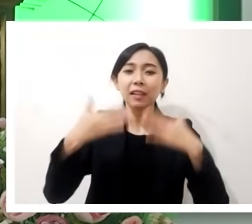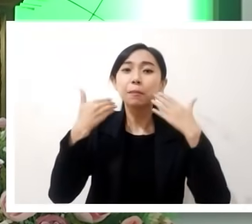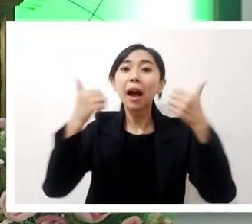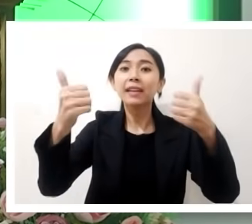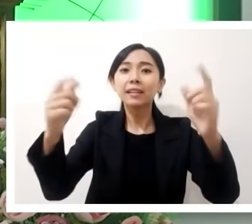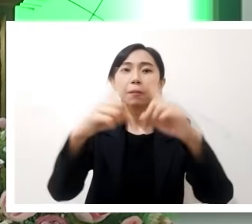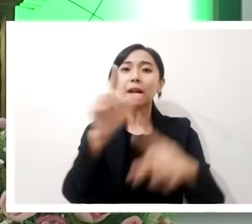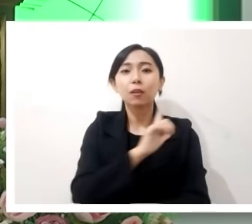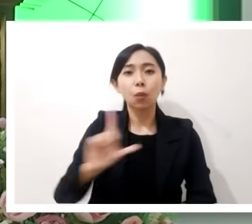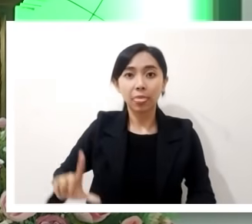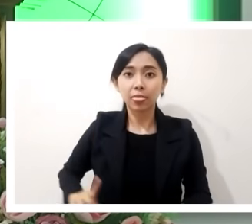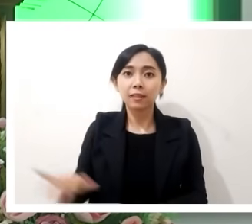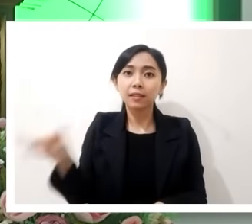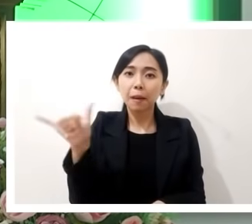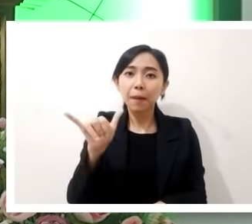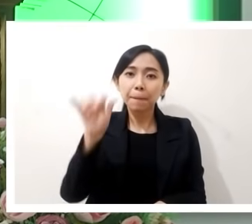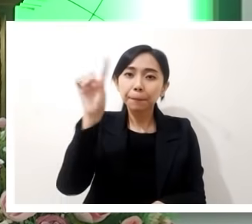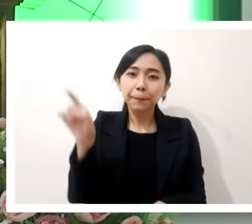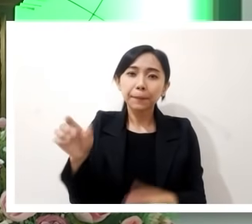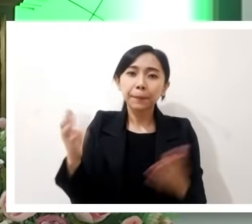dan sesama?